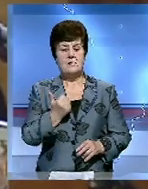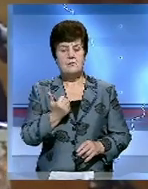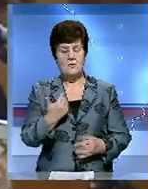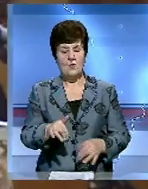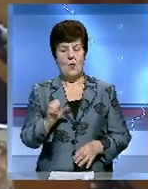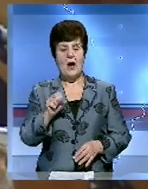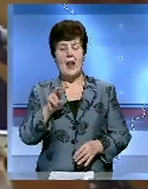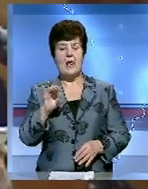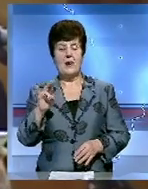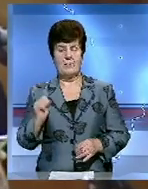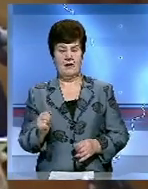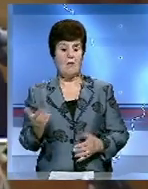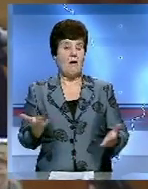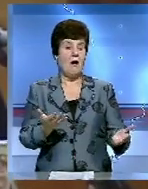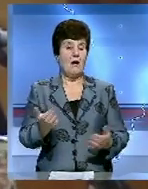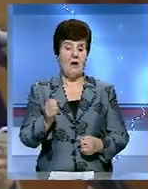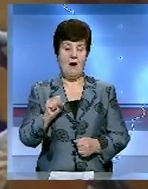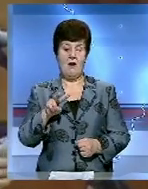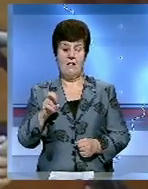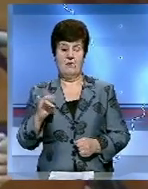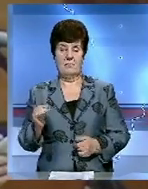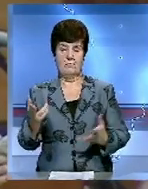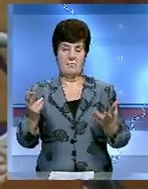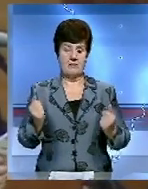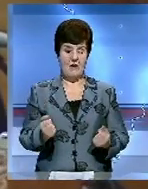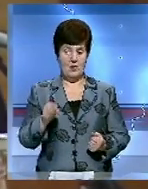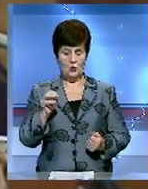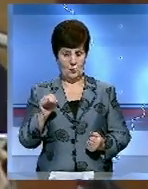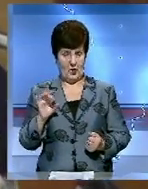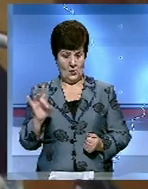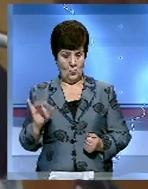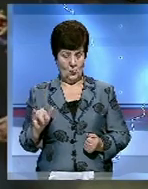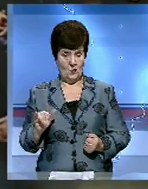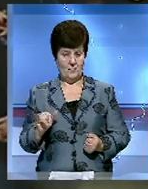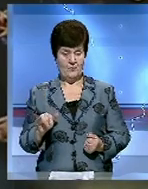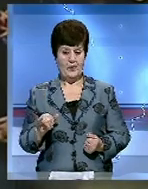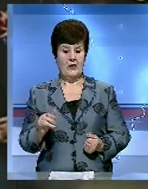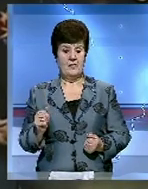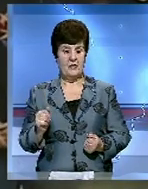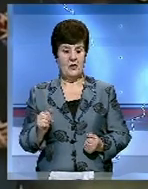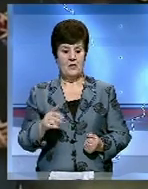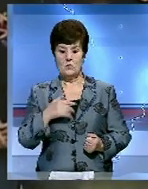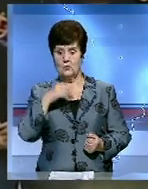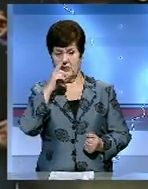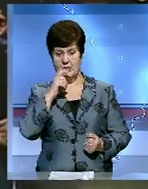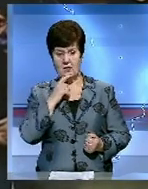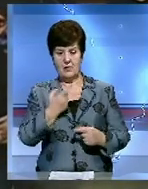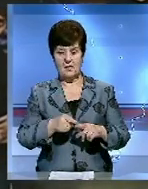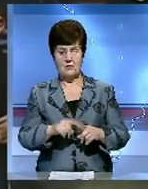Alina? Tocilara? Da. Ce i-a mers? Nu înțeleg. Mi-a scris mie și